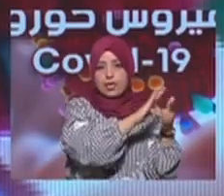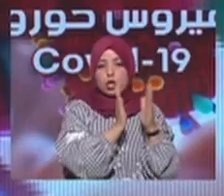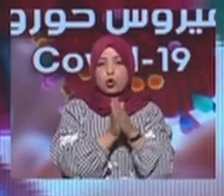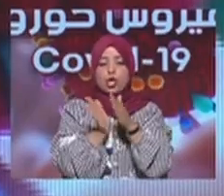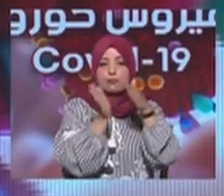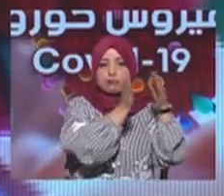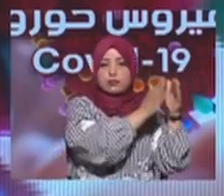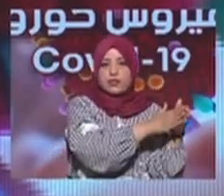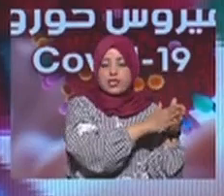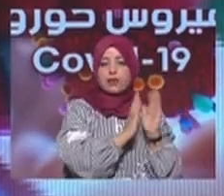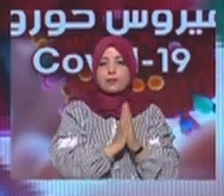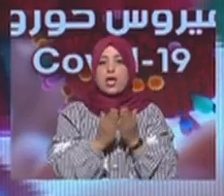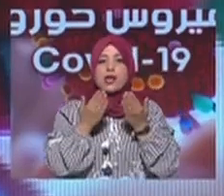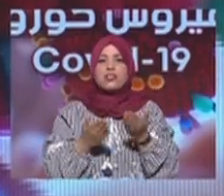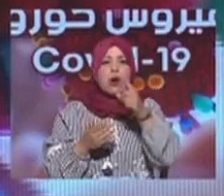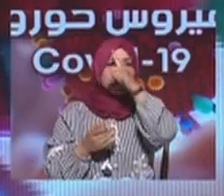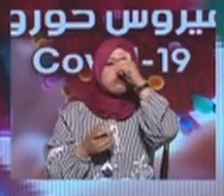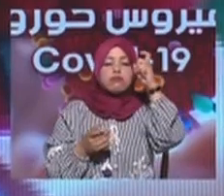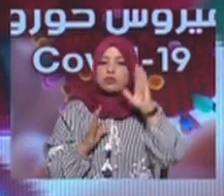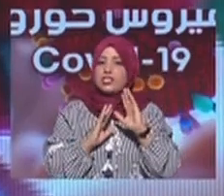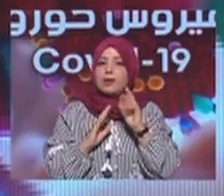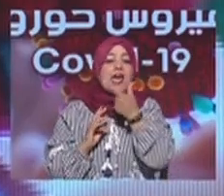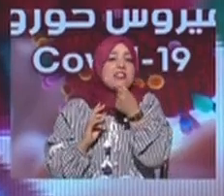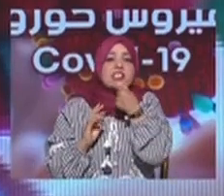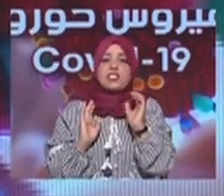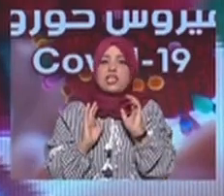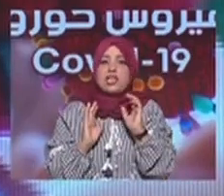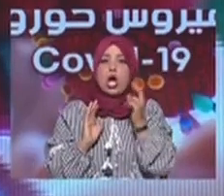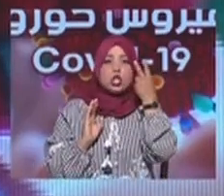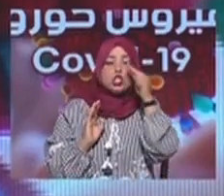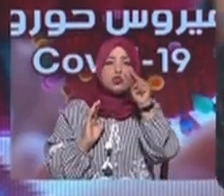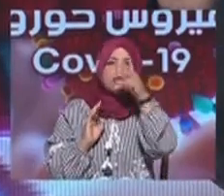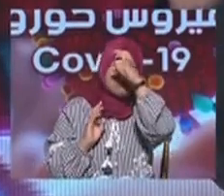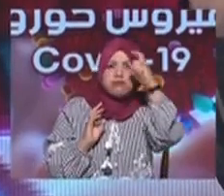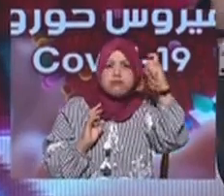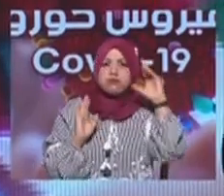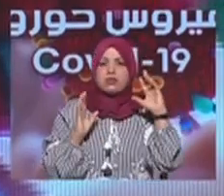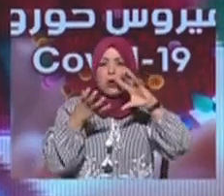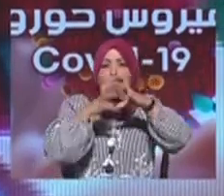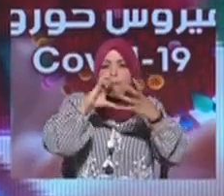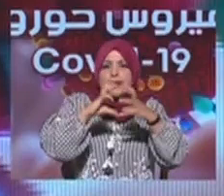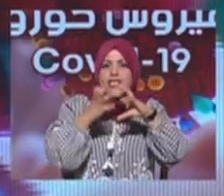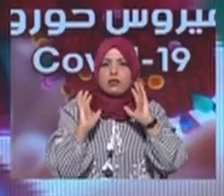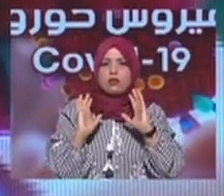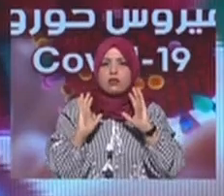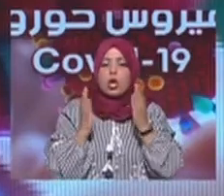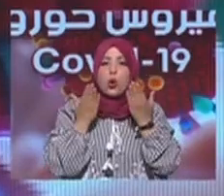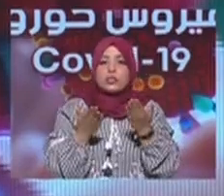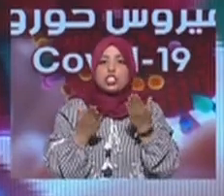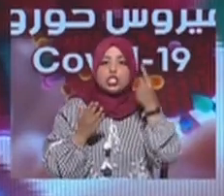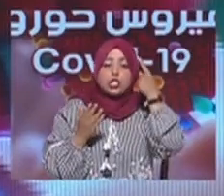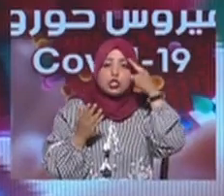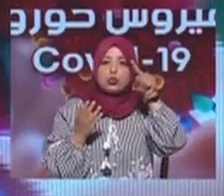السيكونساج توتال ماهوش صعيب هو تقنيه سهله هو يظهر لي هو صعيب خاطر انت باش تعمل اطول سيكونساج الاطول جين اما